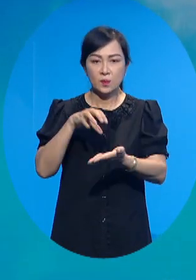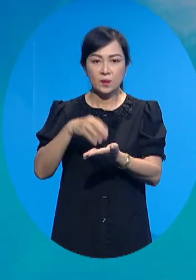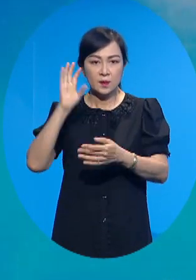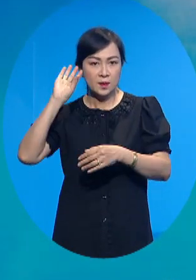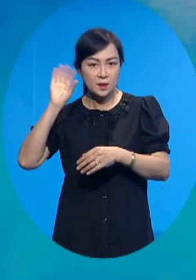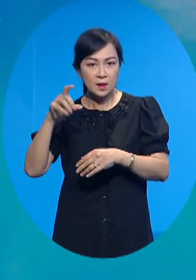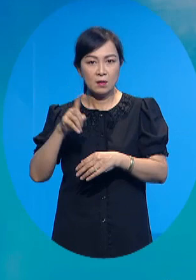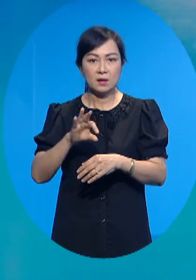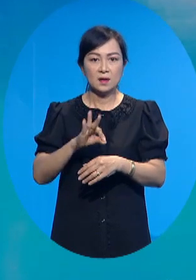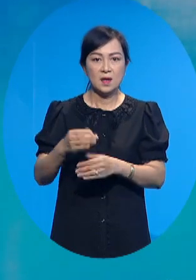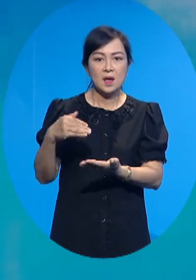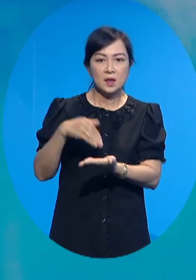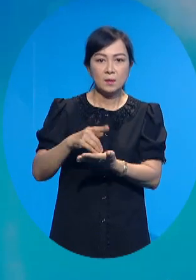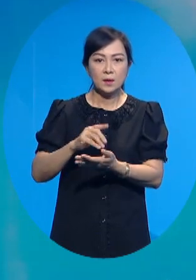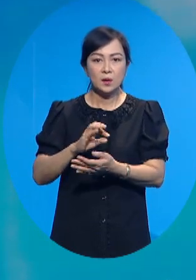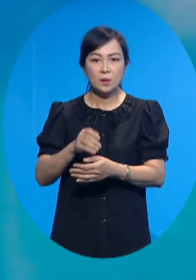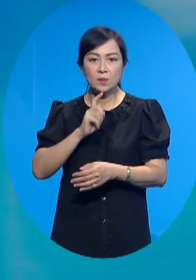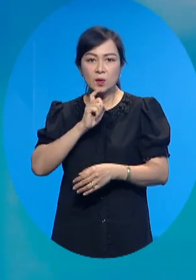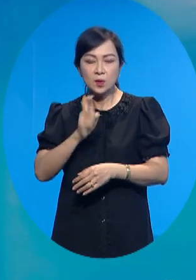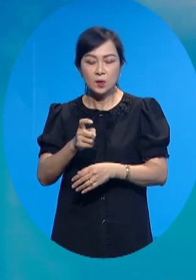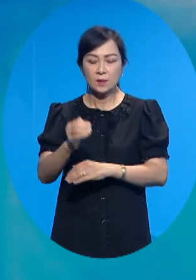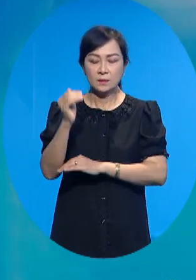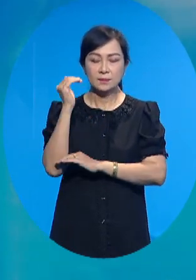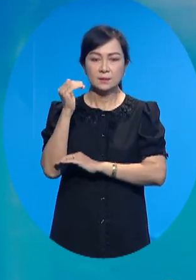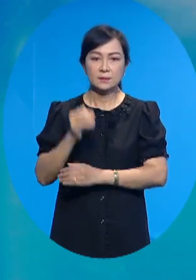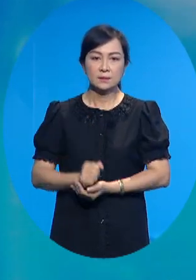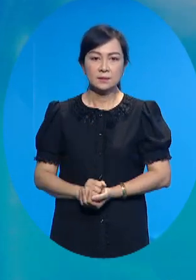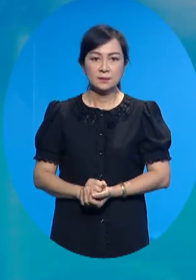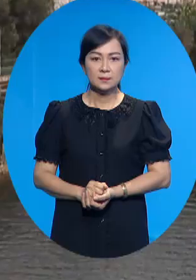giới và có thể sẽ có thêm nhiều kỷ lục về nhiệt độ được thiết lập.